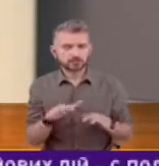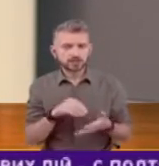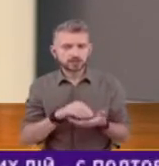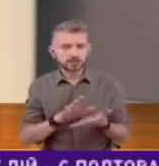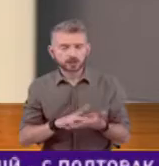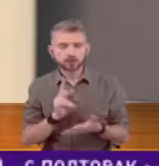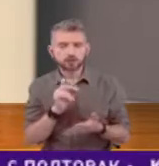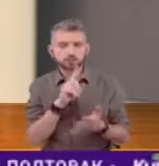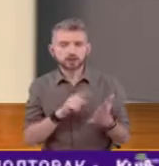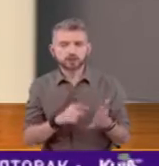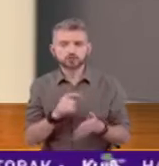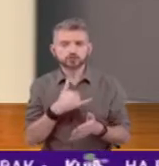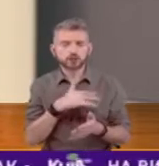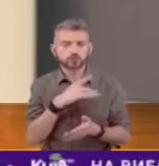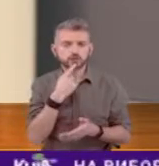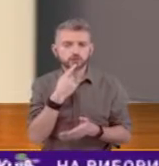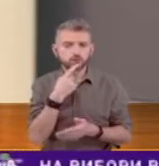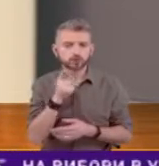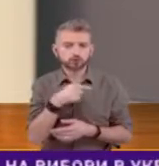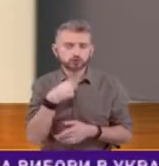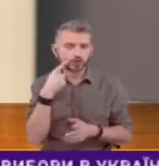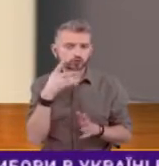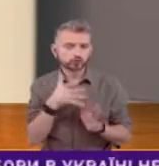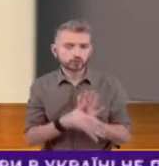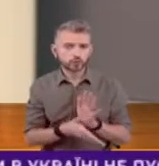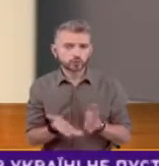Друге питання – те, що в нас була спроба, з того, що я розумію,